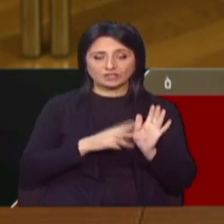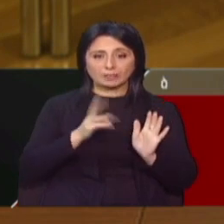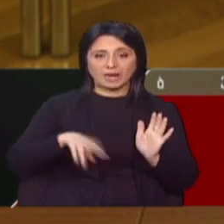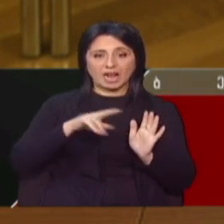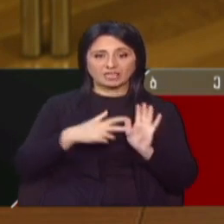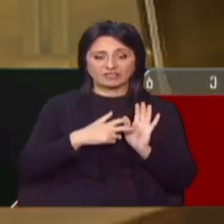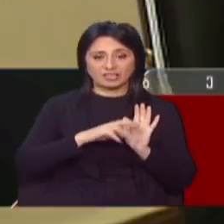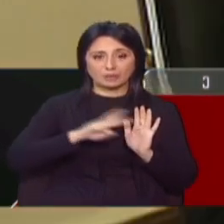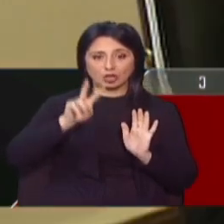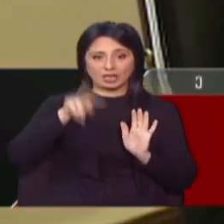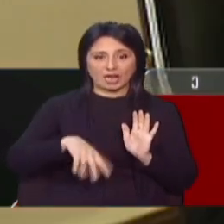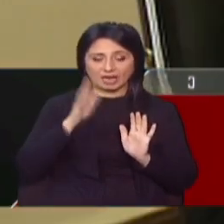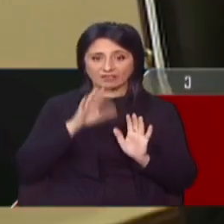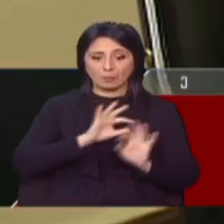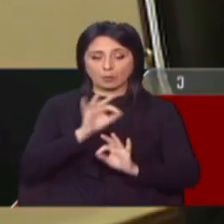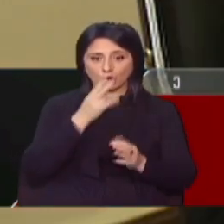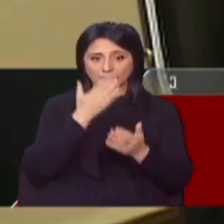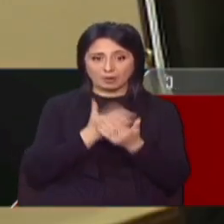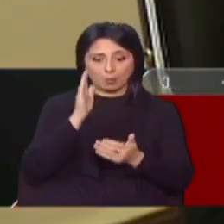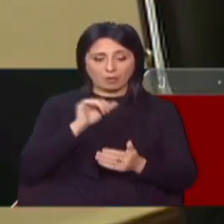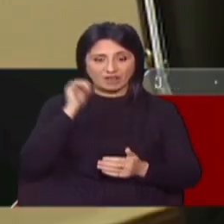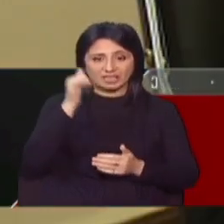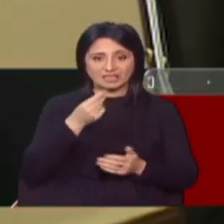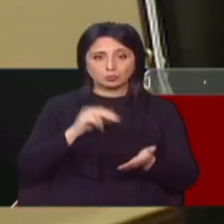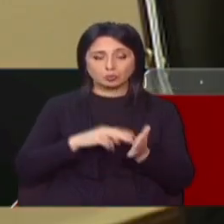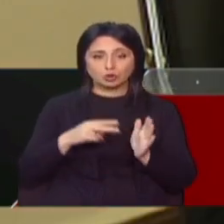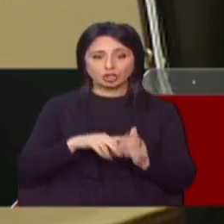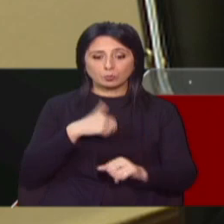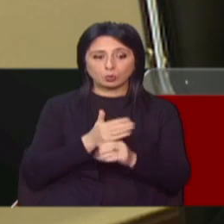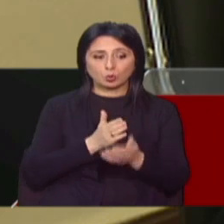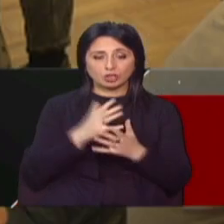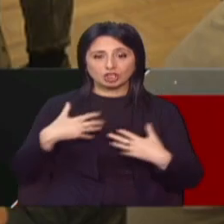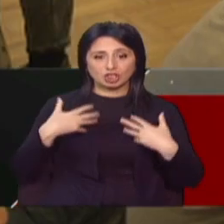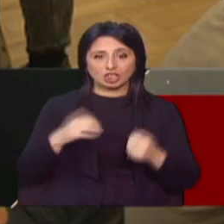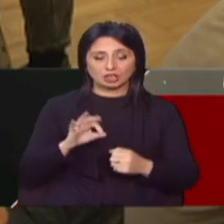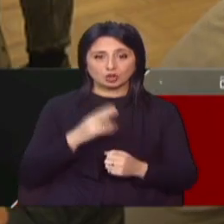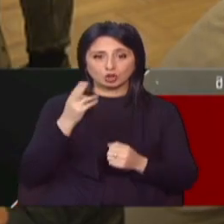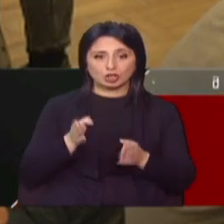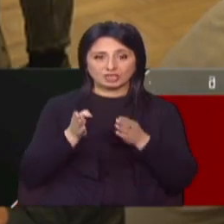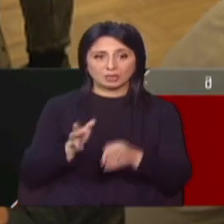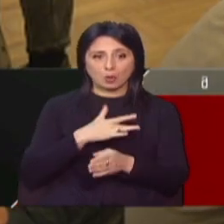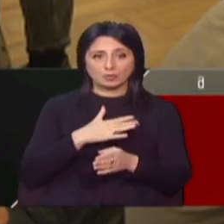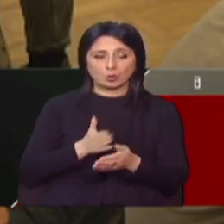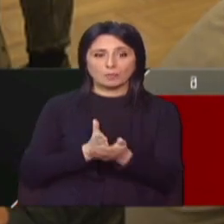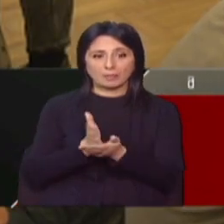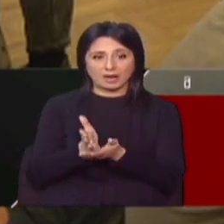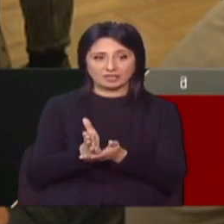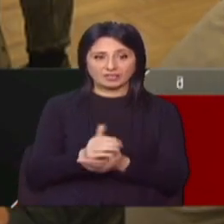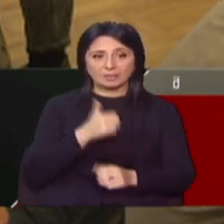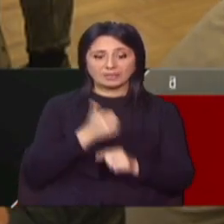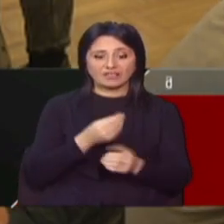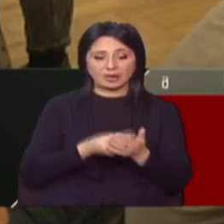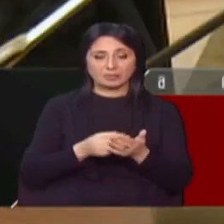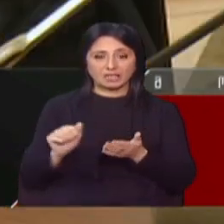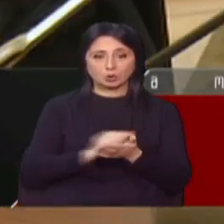მილიარდ 800 მილიონი ლარი იქნება. პროექტის მიხედვით მომავალი წლის ბიუჯეტში პრიორიტეტულია ჯანდაცვისა და სოციალური მომსახურების მიმართულება. მთავარი